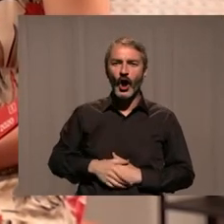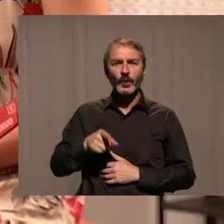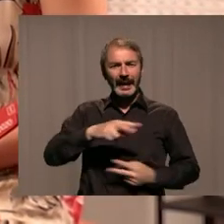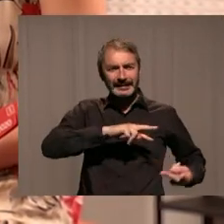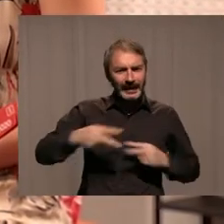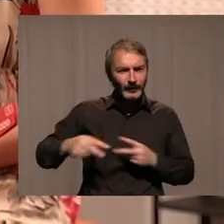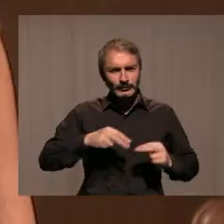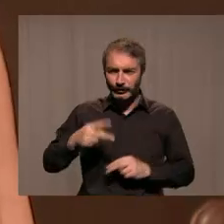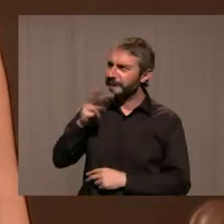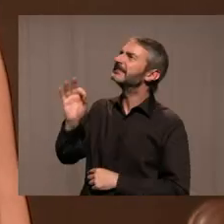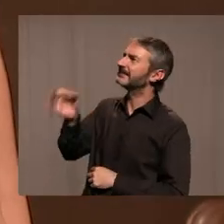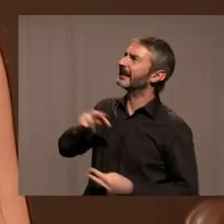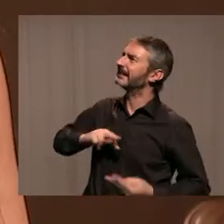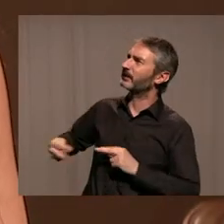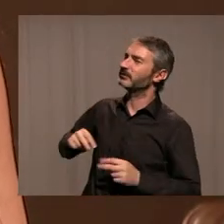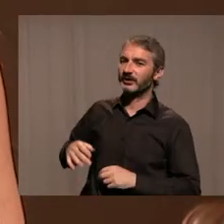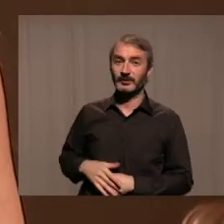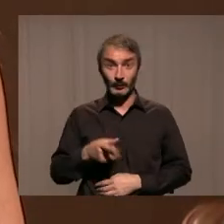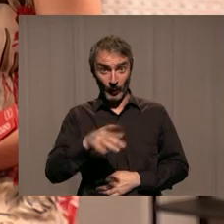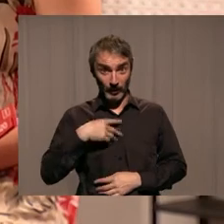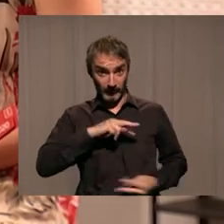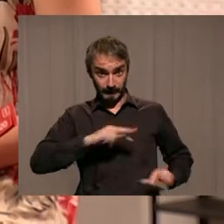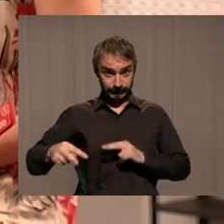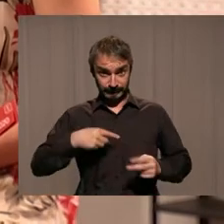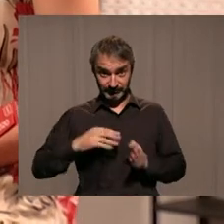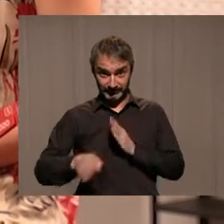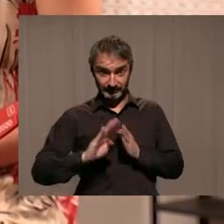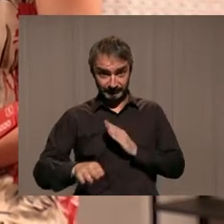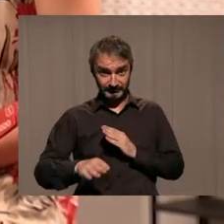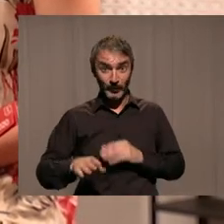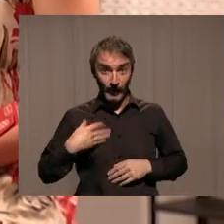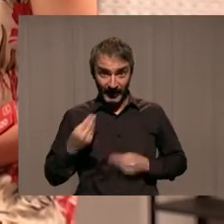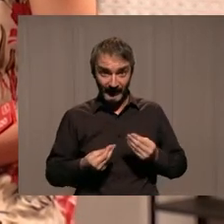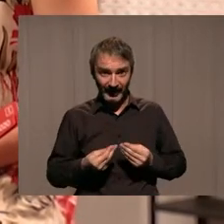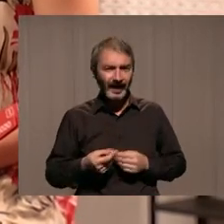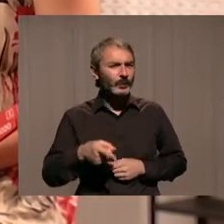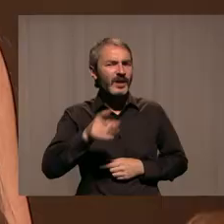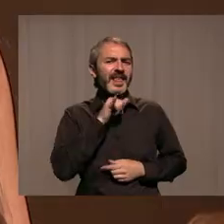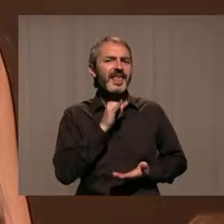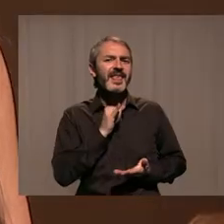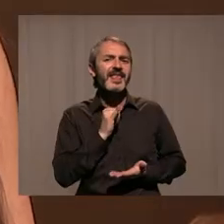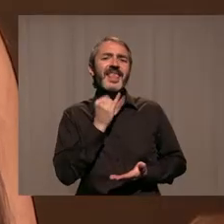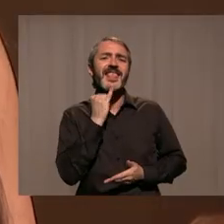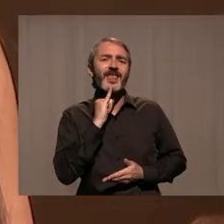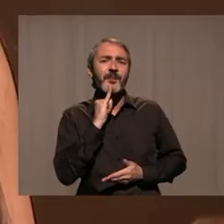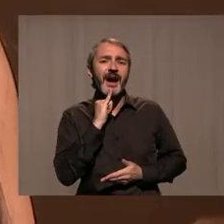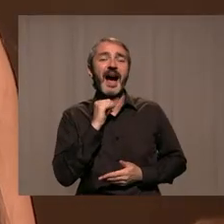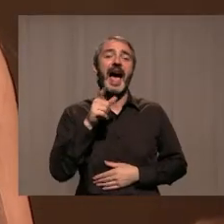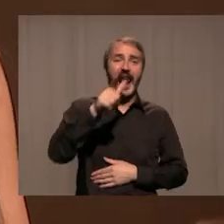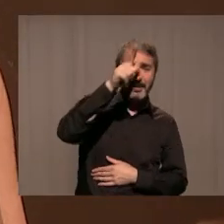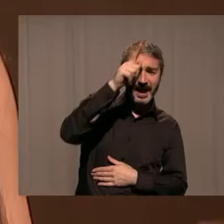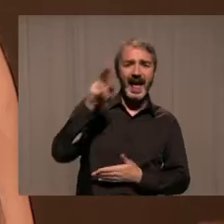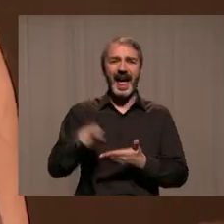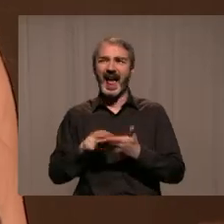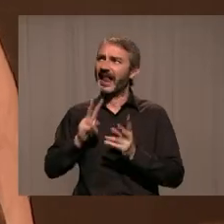Traducció. Traducció. Si es dedica ara mateix, podries anar fent la traducció simultània del que jo estic dient, per exemple, al... A l'alemany, a l'anglès. Què em dius